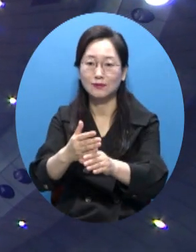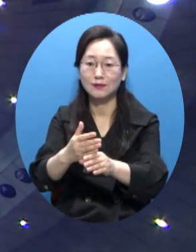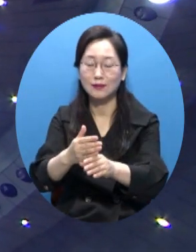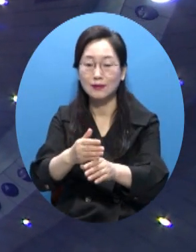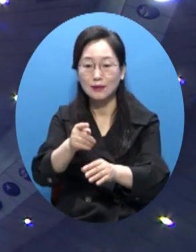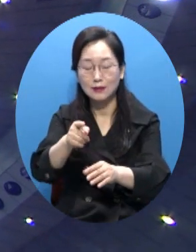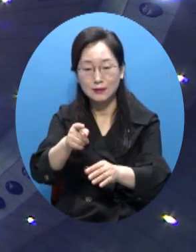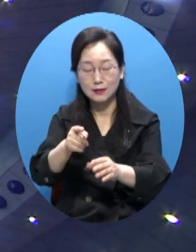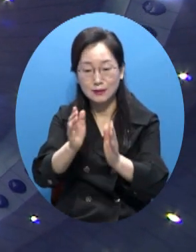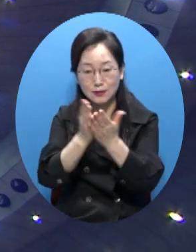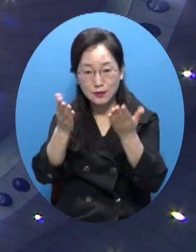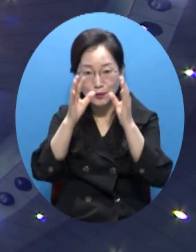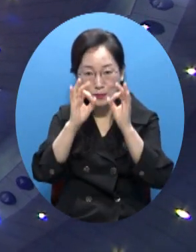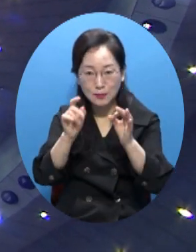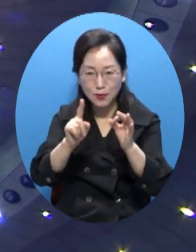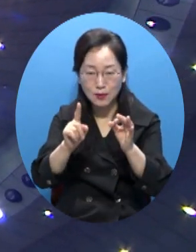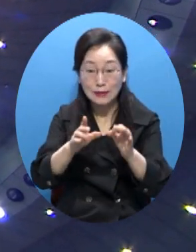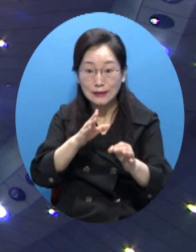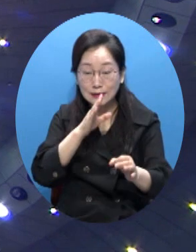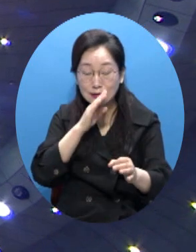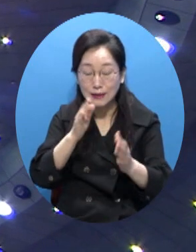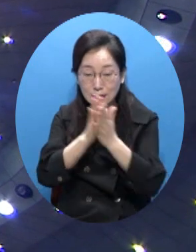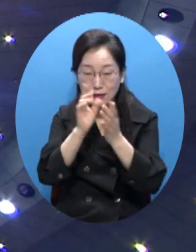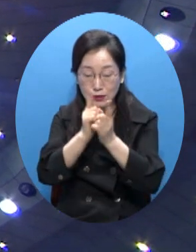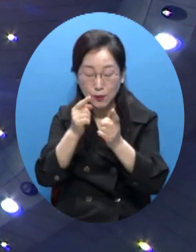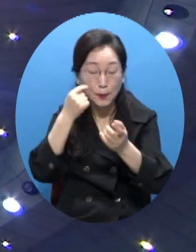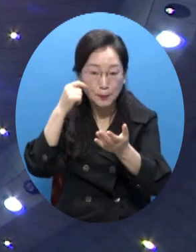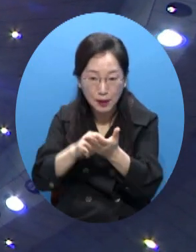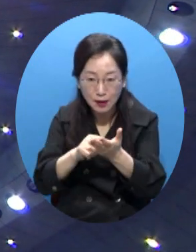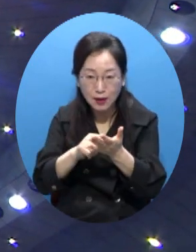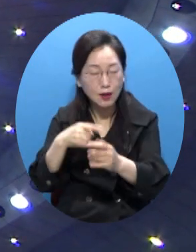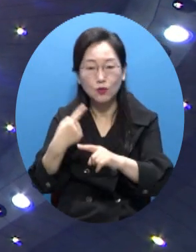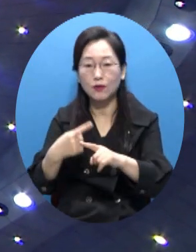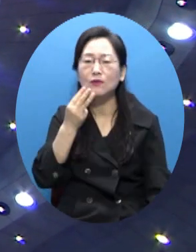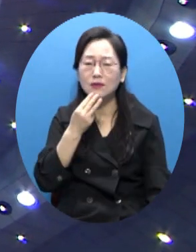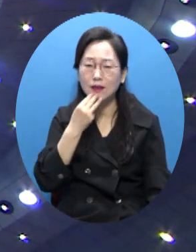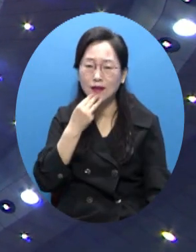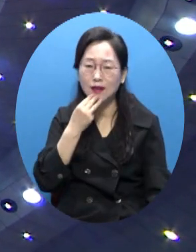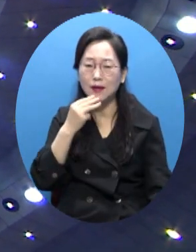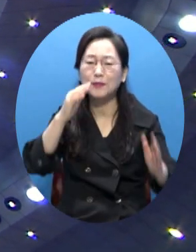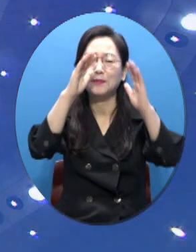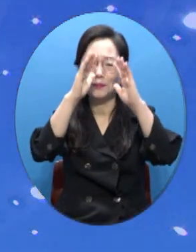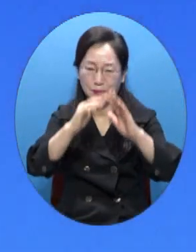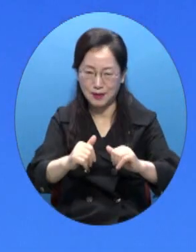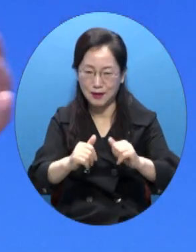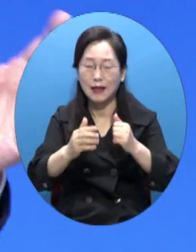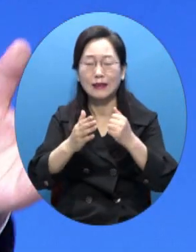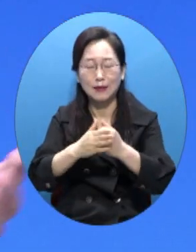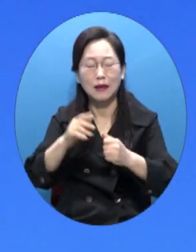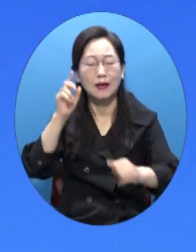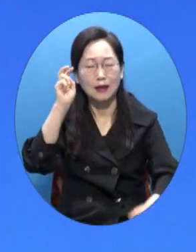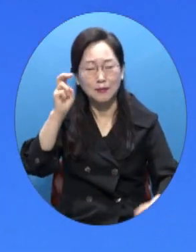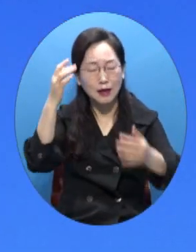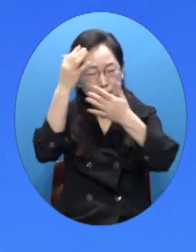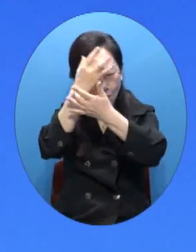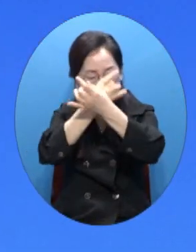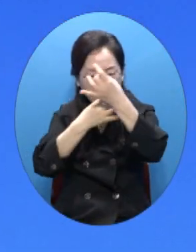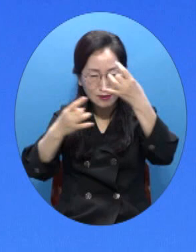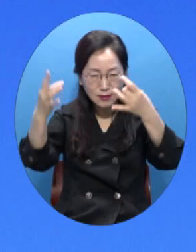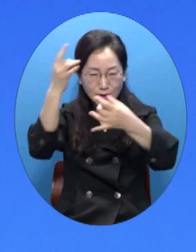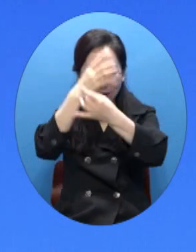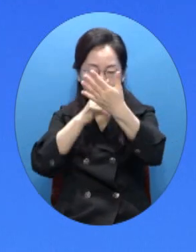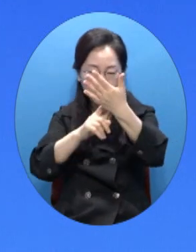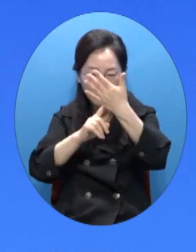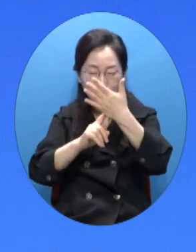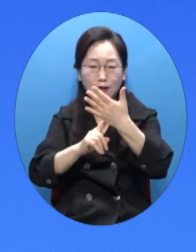이 기록을 보면 실제로 본 것처럼 보이는데 사실 예루살렘 성이 다 무너졌기 때문에 아마 환상 가운데 하나님께서 보여주신